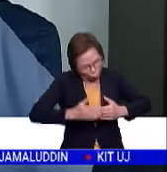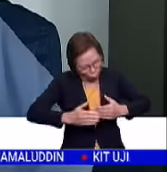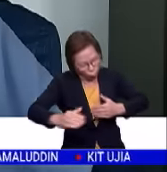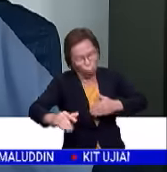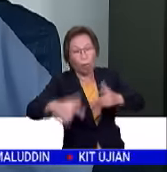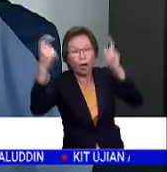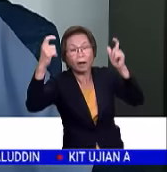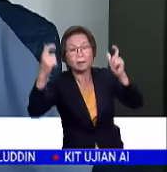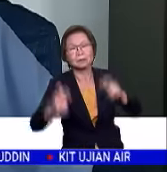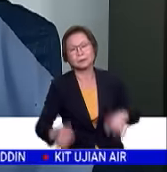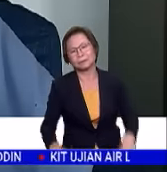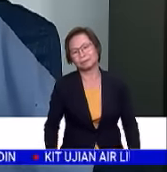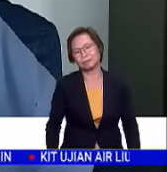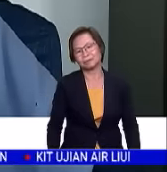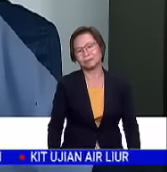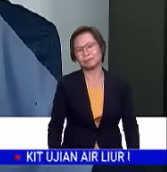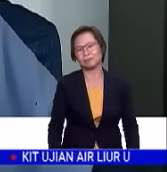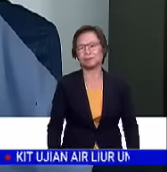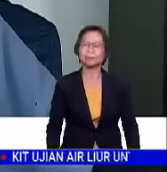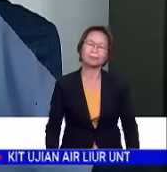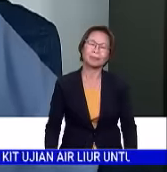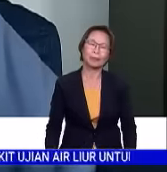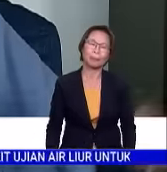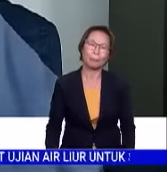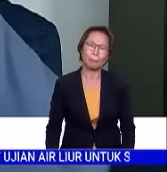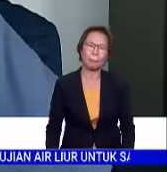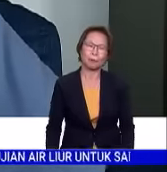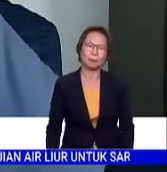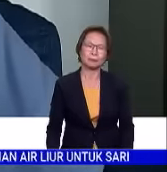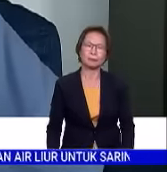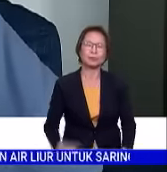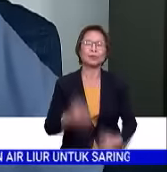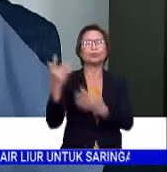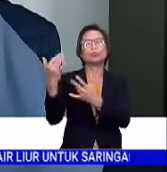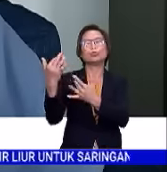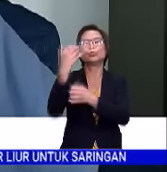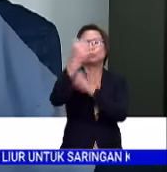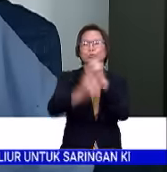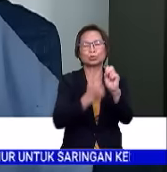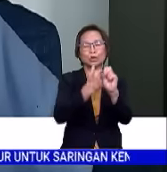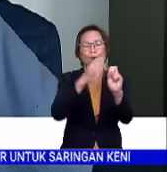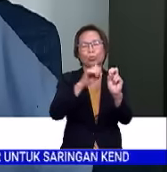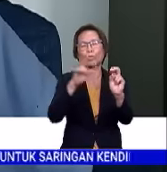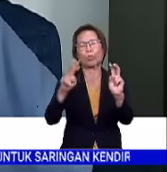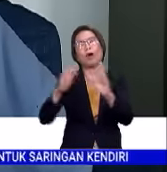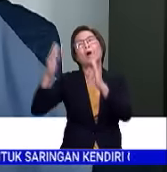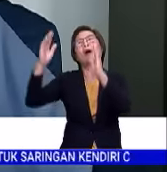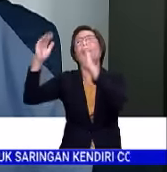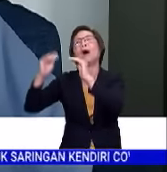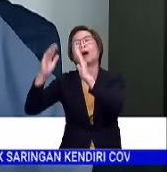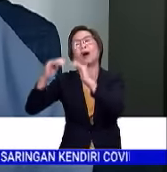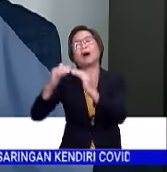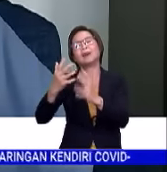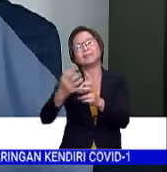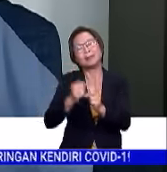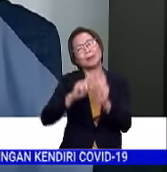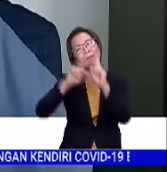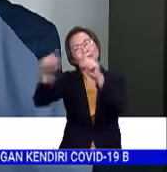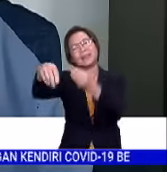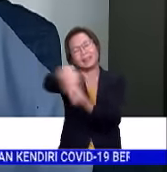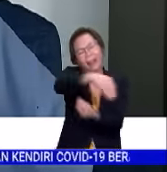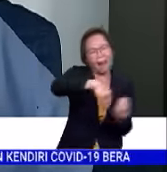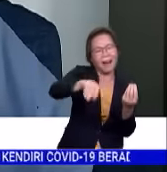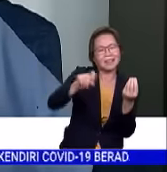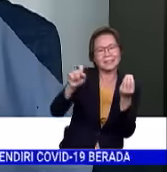insya-Allah kita akan gunakanlah masa ni untuk menunggu pada tahun hadapan, mudah-mudahan dapat pergi dan samping